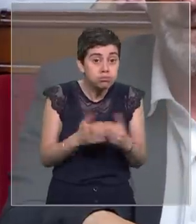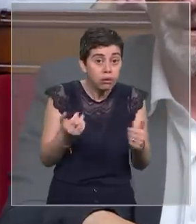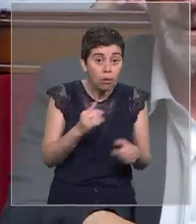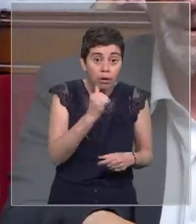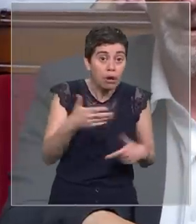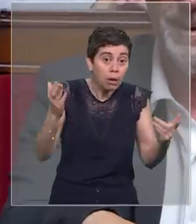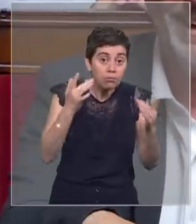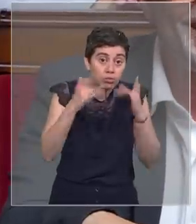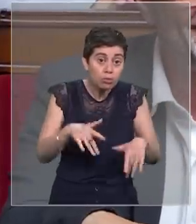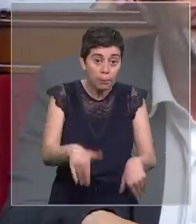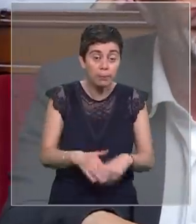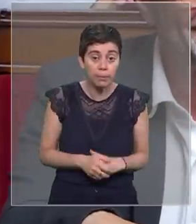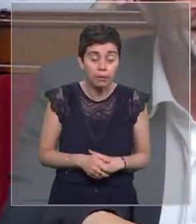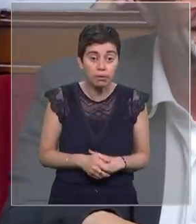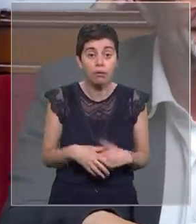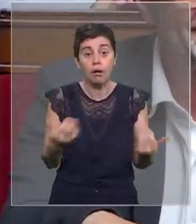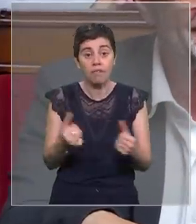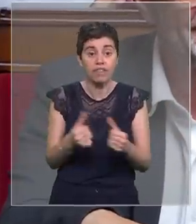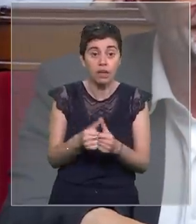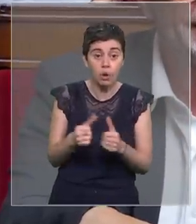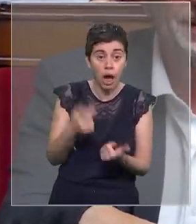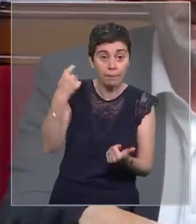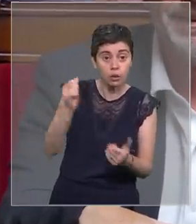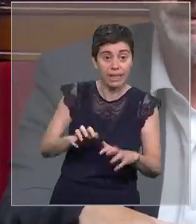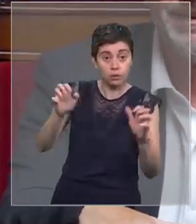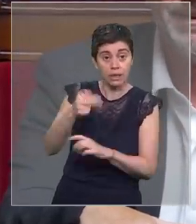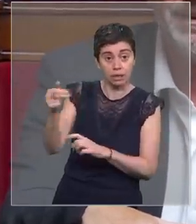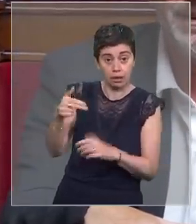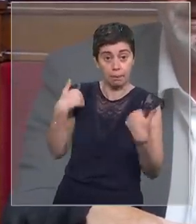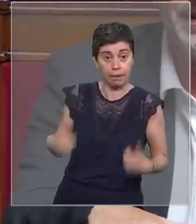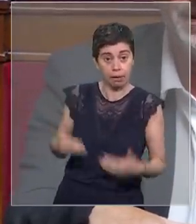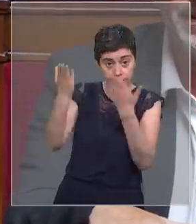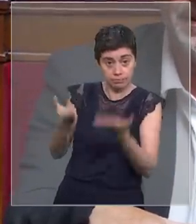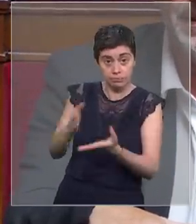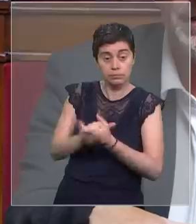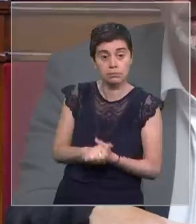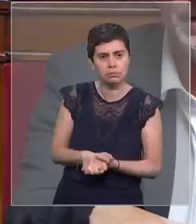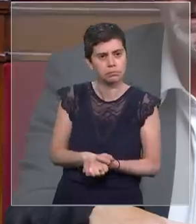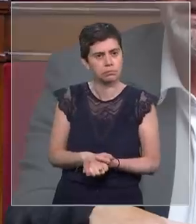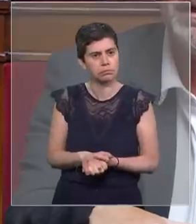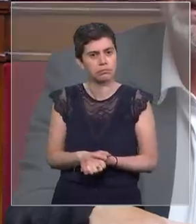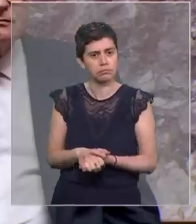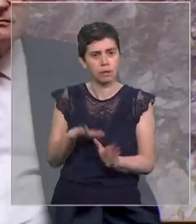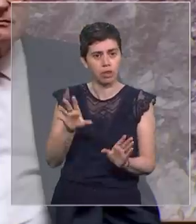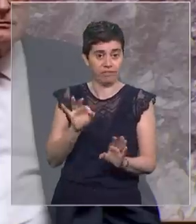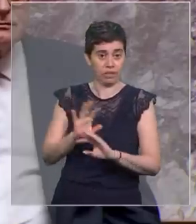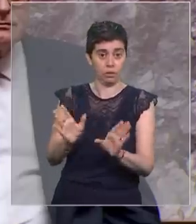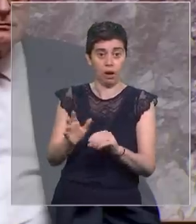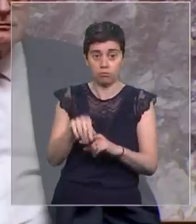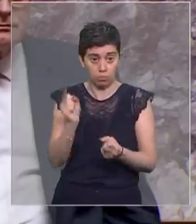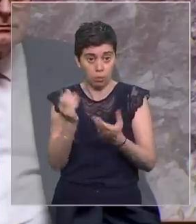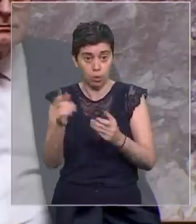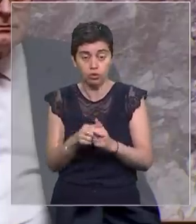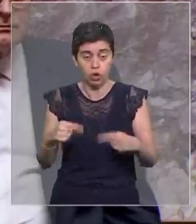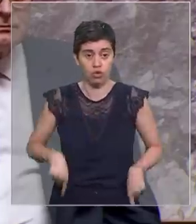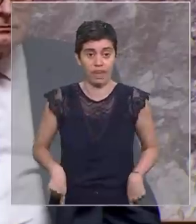déçue. D'abord, je vais m'adresser à la présidente de l'Assemblée nationale, Madame Braun-Pivet. Je vous invite à ne pas écouter ce gouvernement